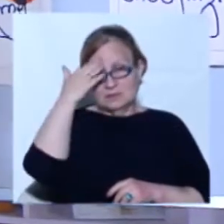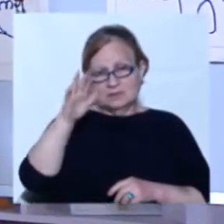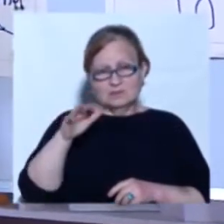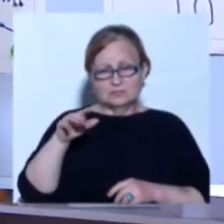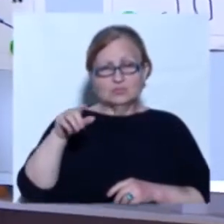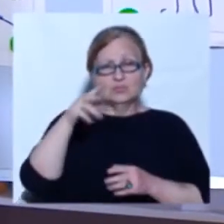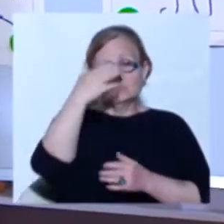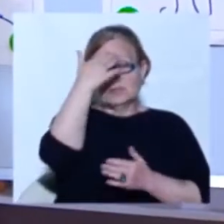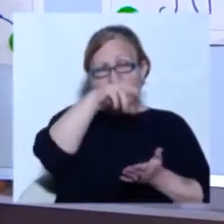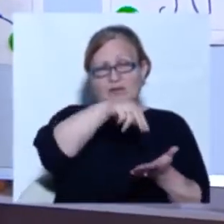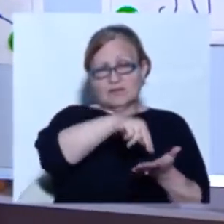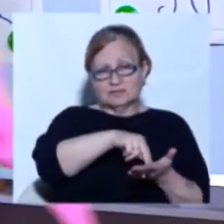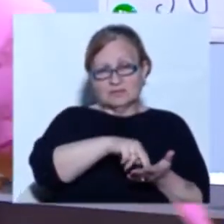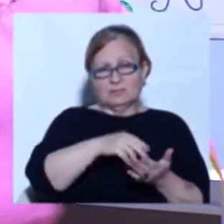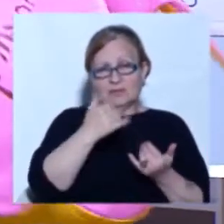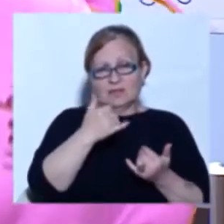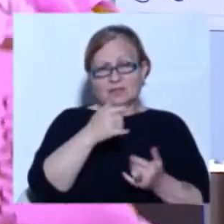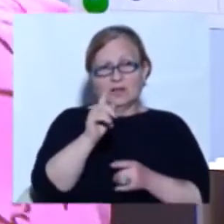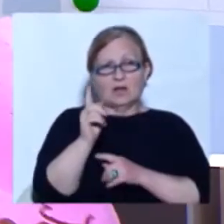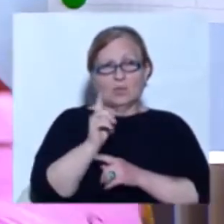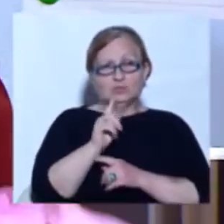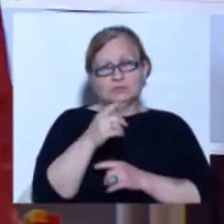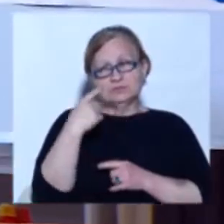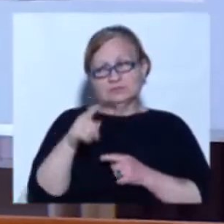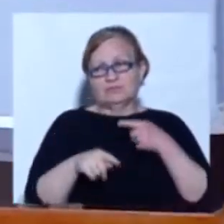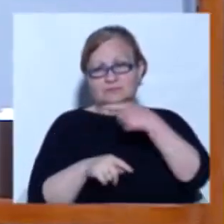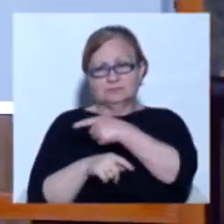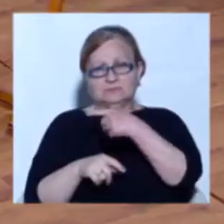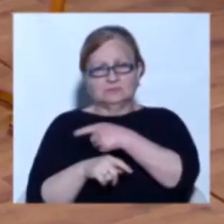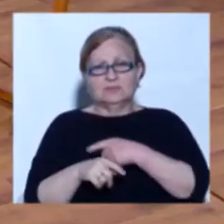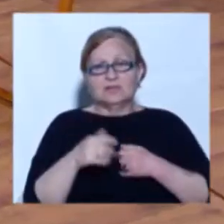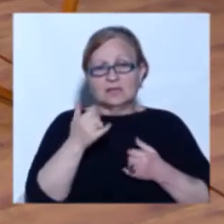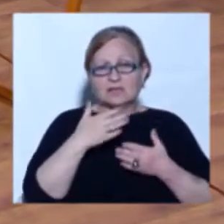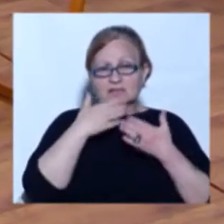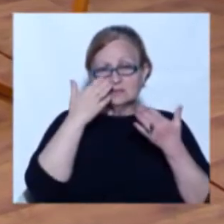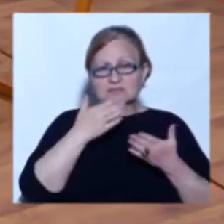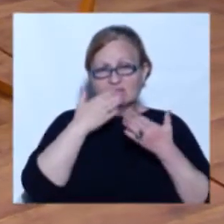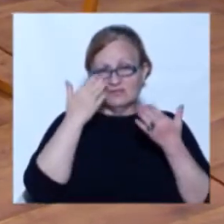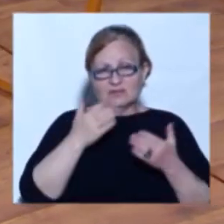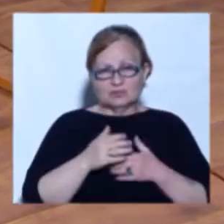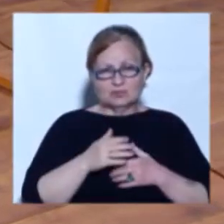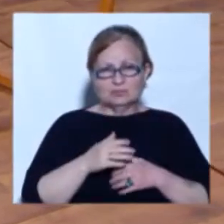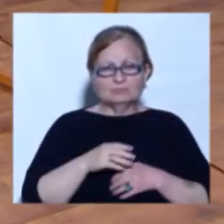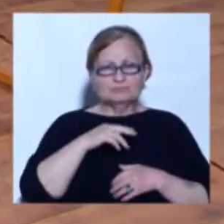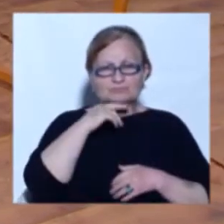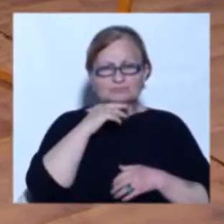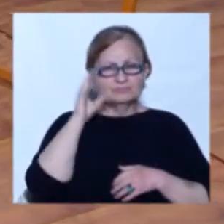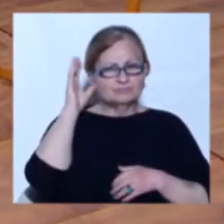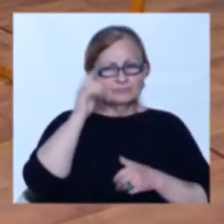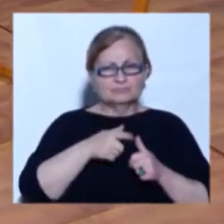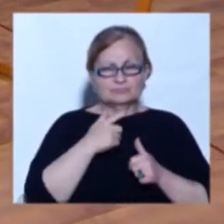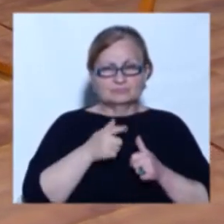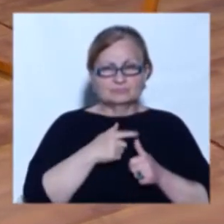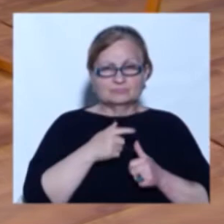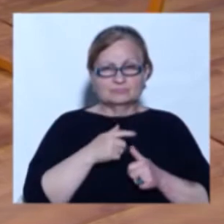უნდა მივანიშნოთ ეს კუდი. ახლა მოდი, წავიკითხოთ კომიქსი და ყურადღებით მომისმინე. მისი სახელი